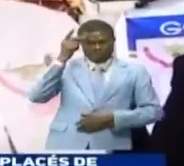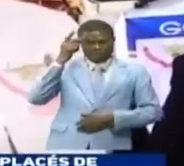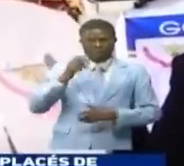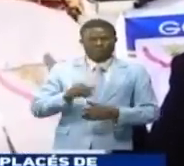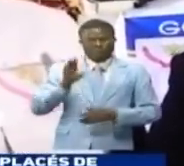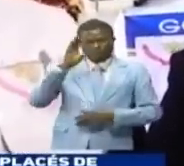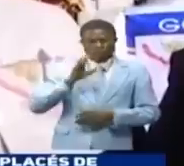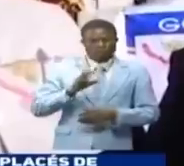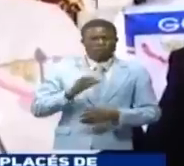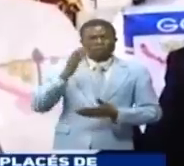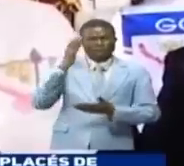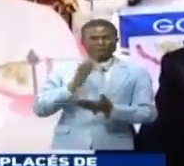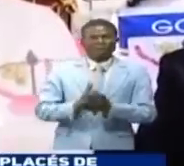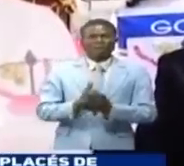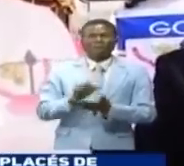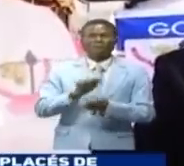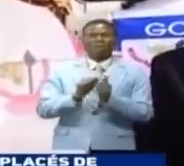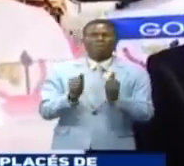fui